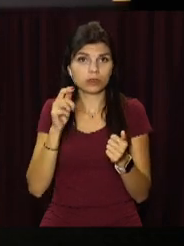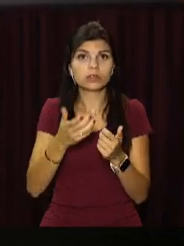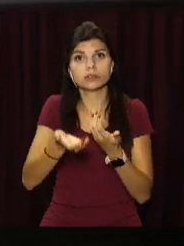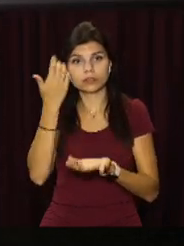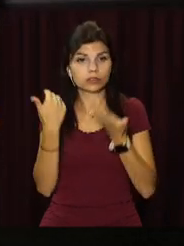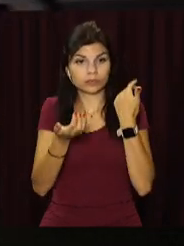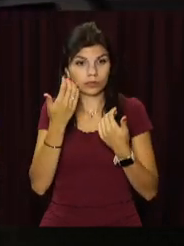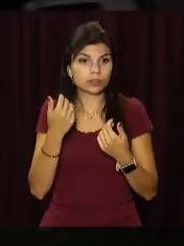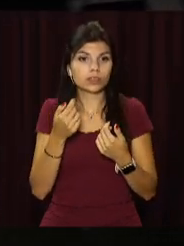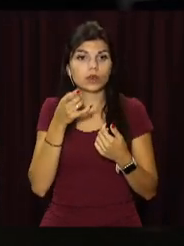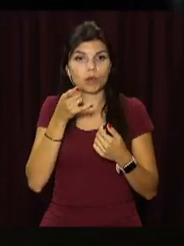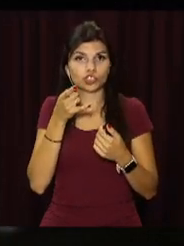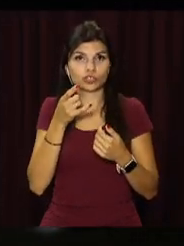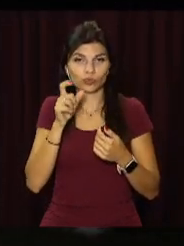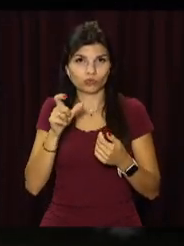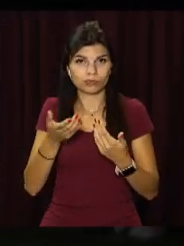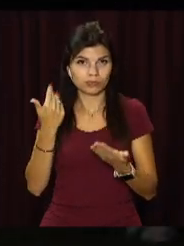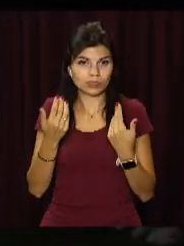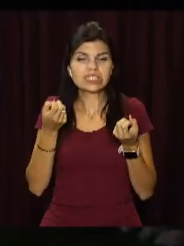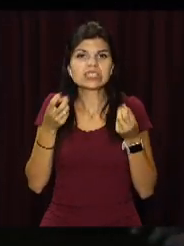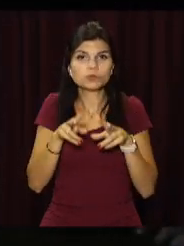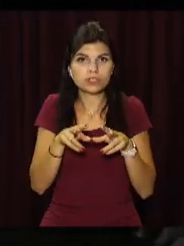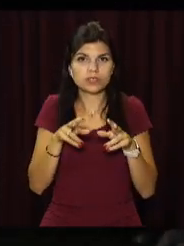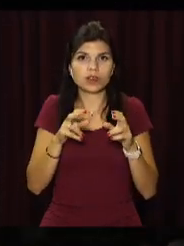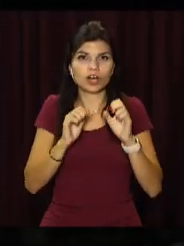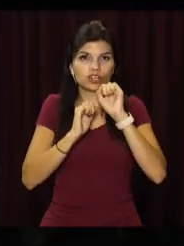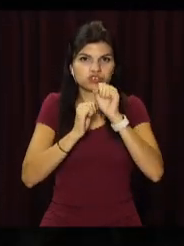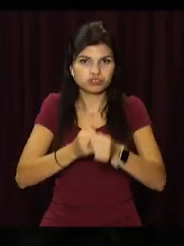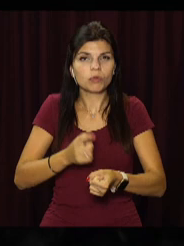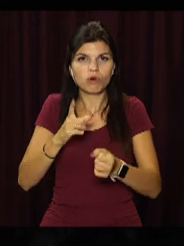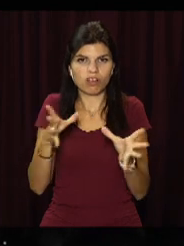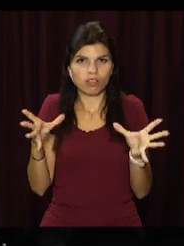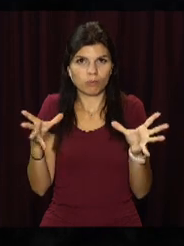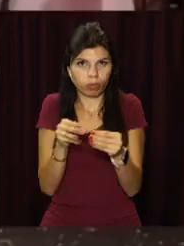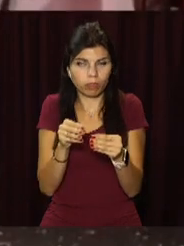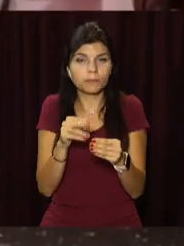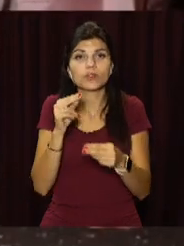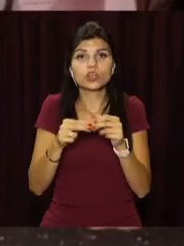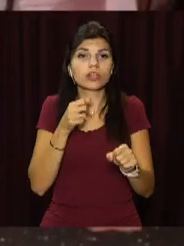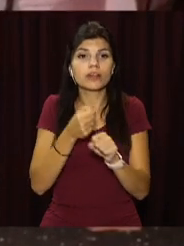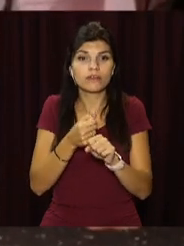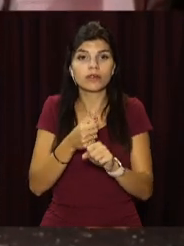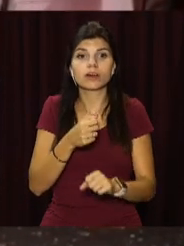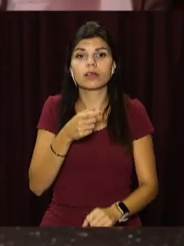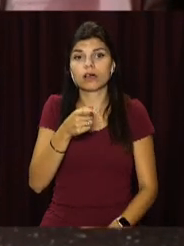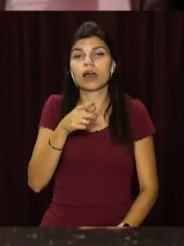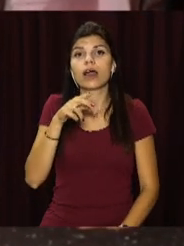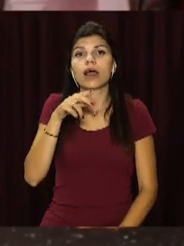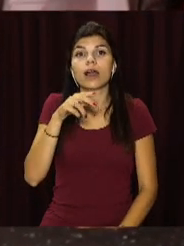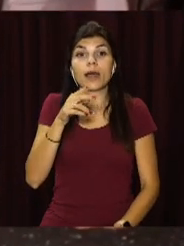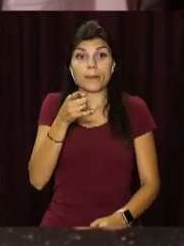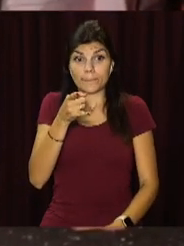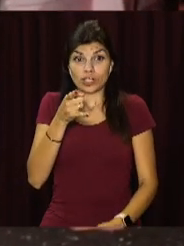діставали постраждалих з автівок за допомогою спеціального обладнання. Через ДТП водій «Мерседесу» загинув на